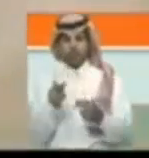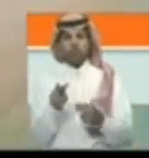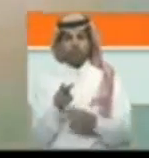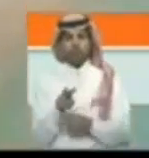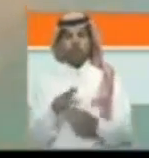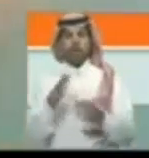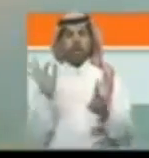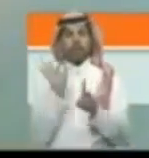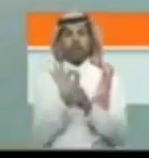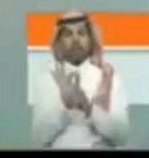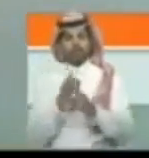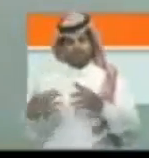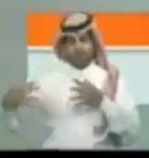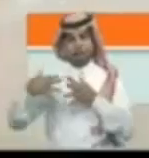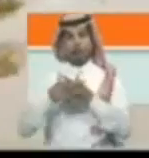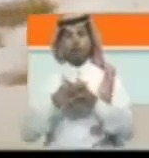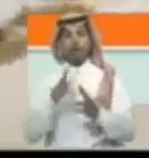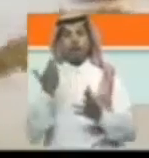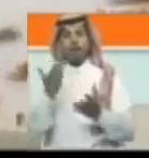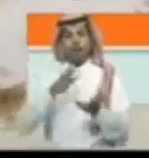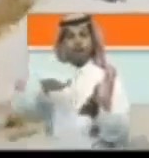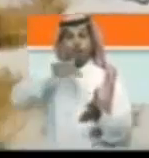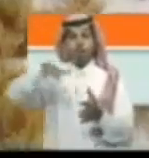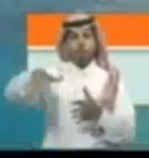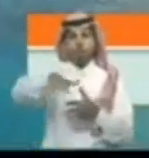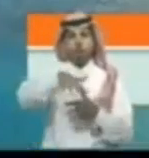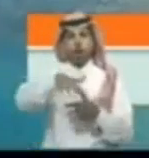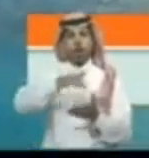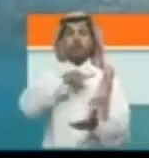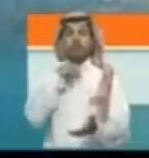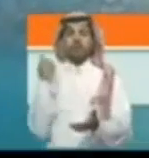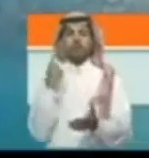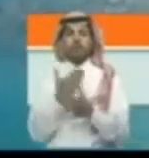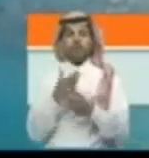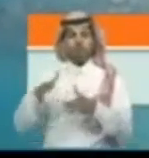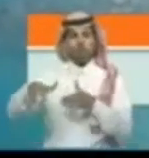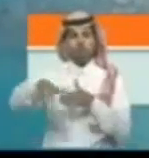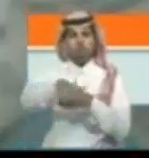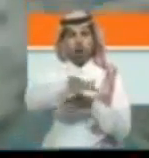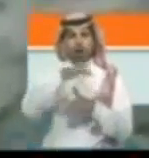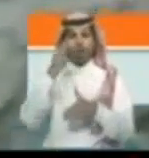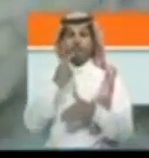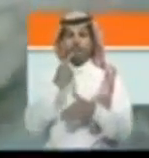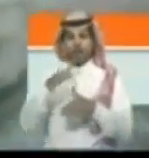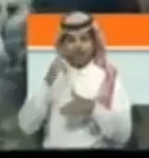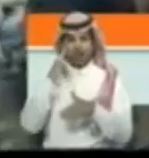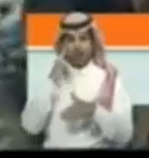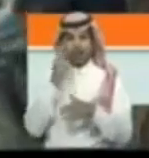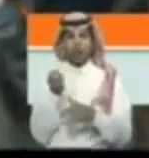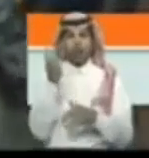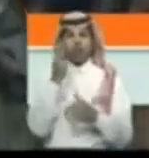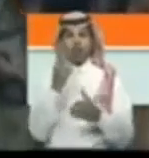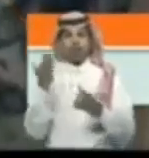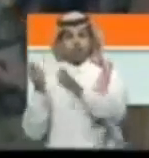ساهمت في حماية البيئة البحرية والصحراوية، كمشروع حماية مرجان البحر الأحمر ومشروعي